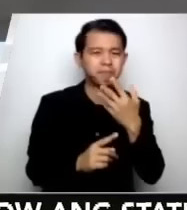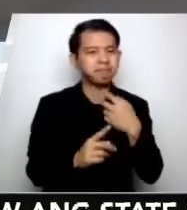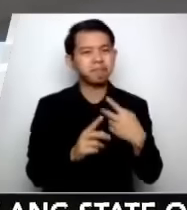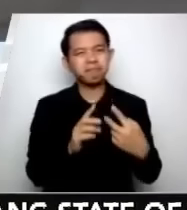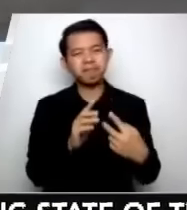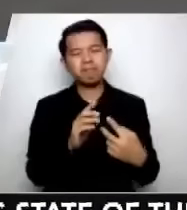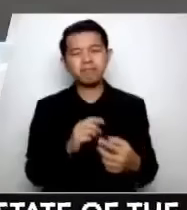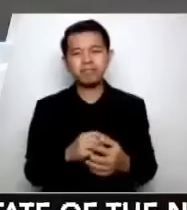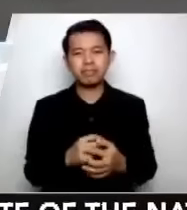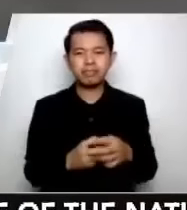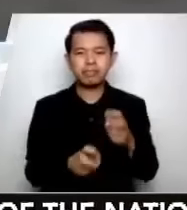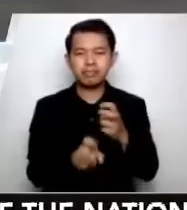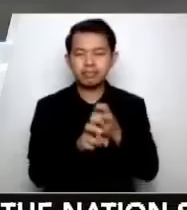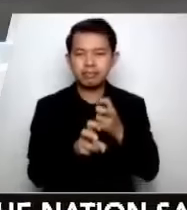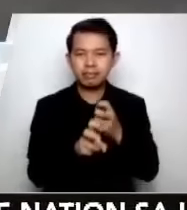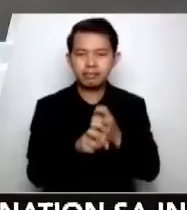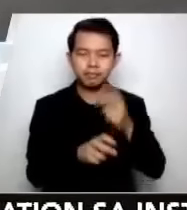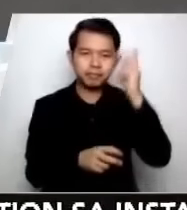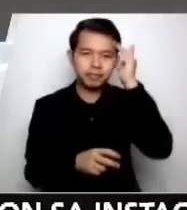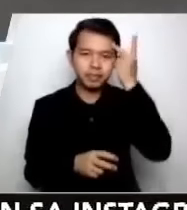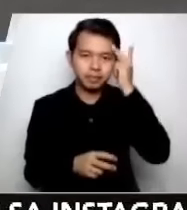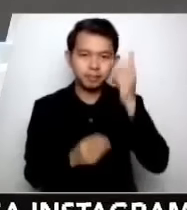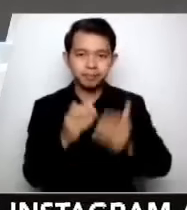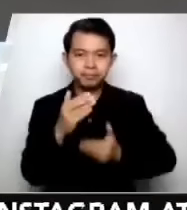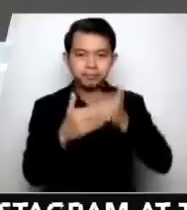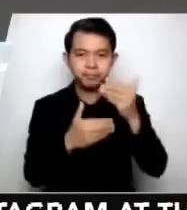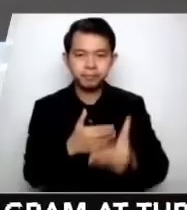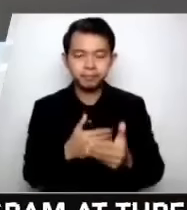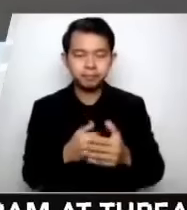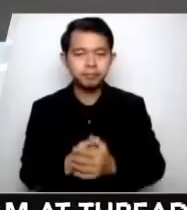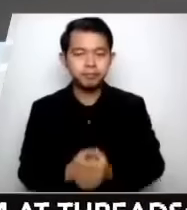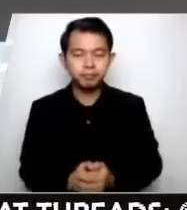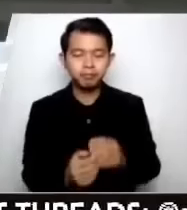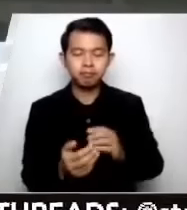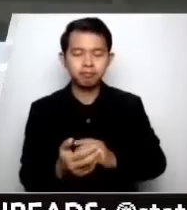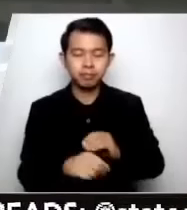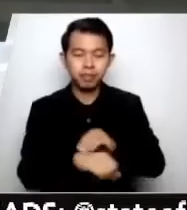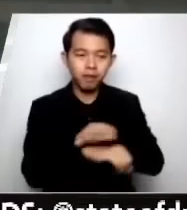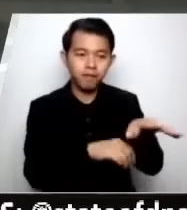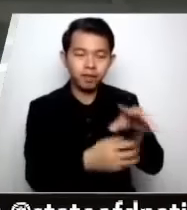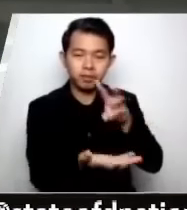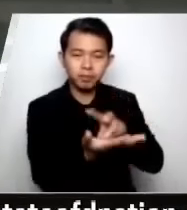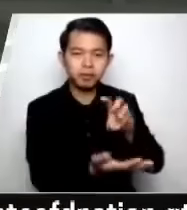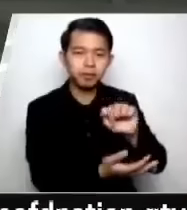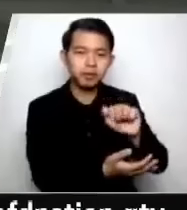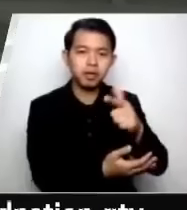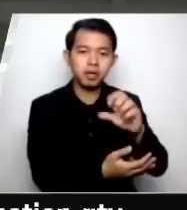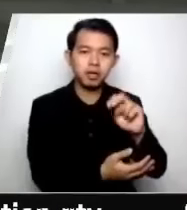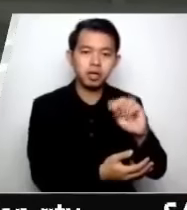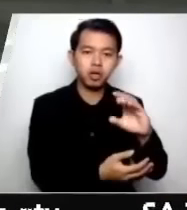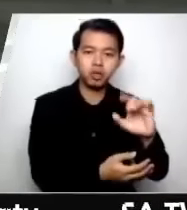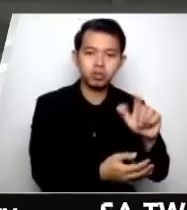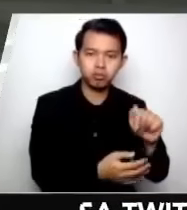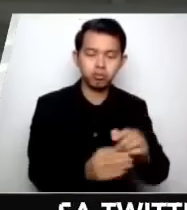abo hanggang sa bayan ng Agoncillo. Ang ilang residente, naglinis ng bubong. Pagka-orsa pinabayaan namin ito,